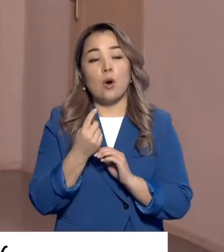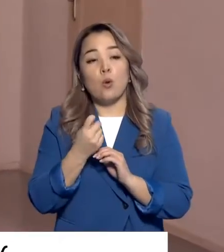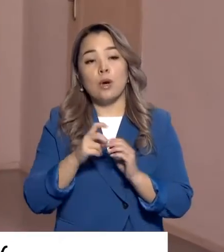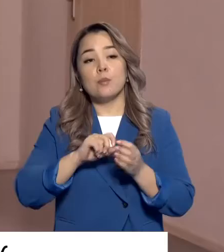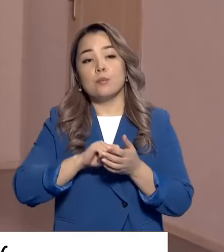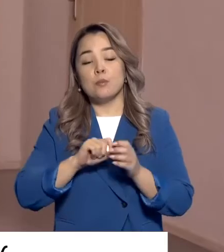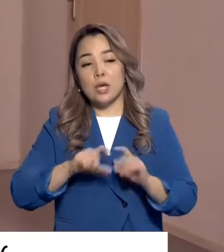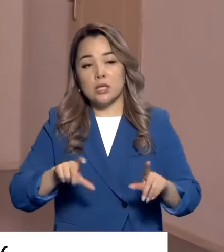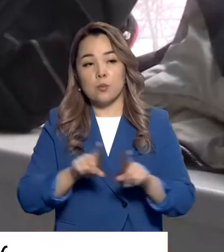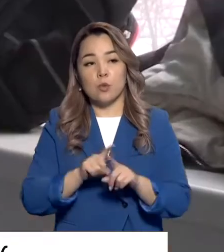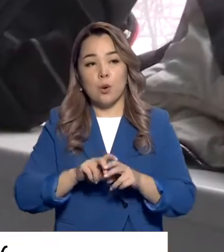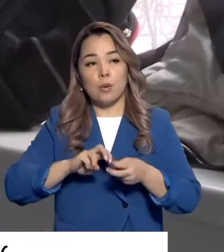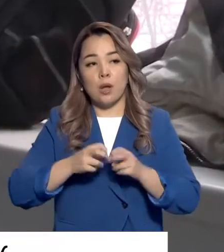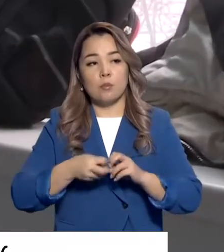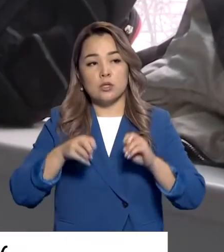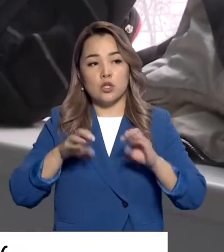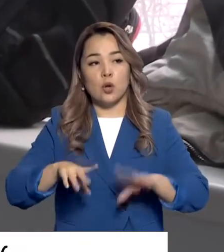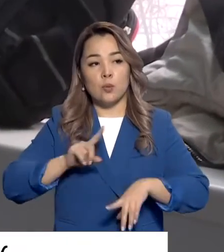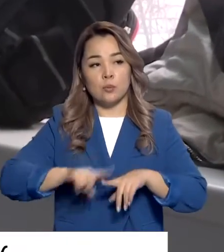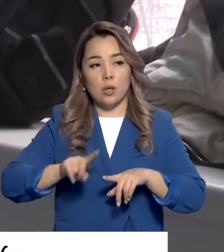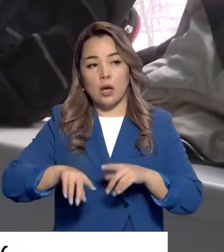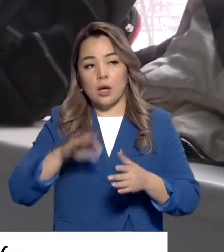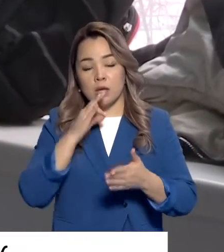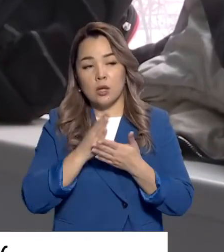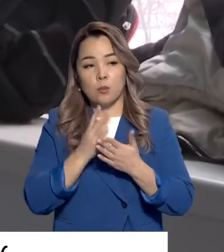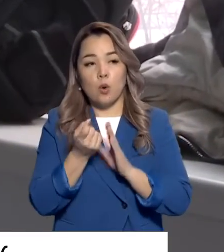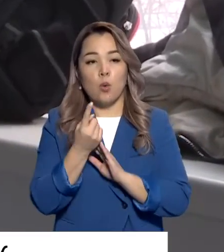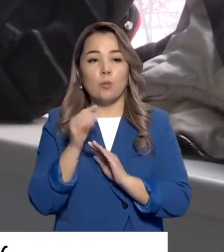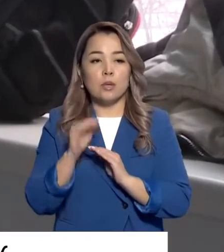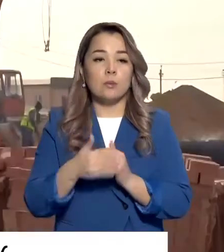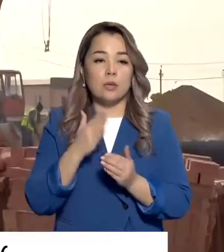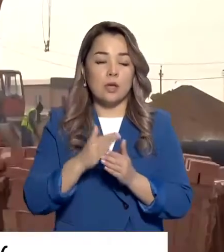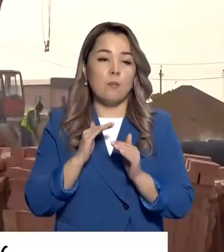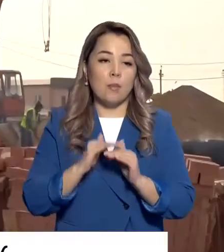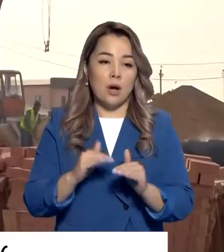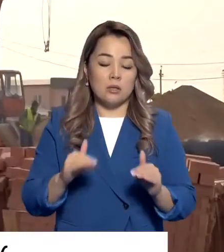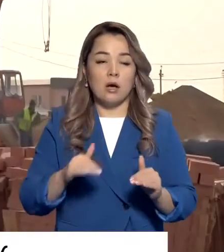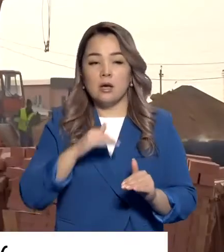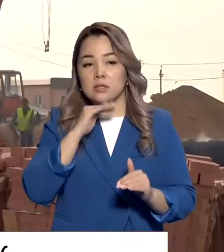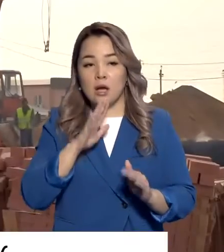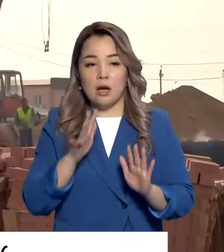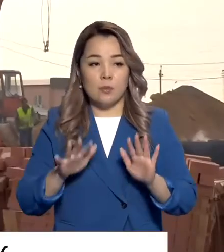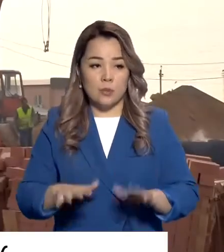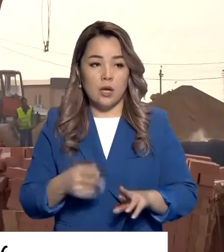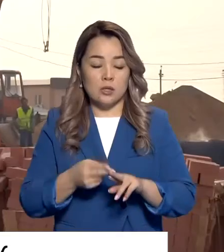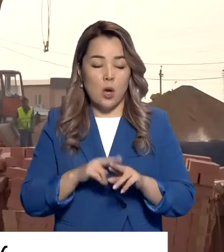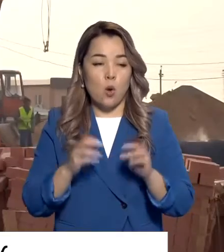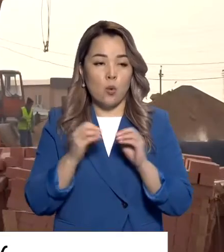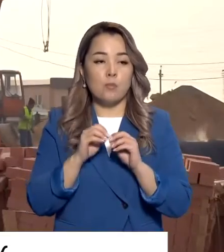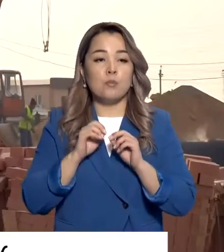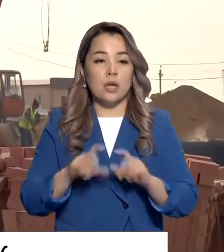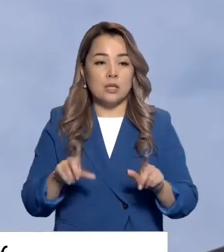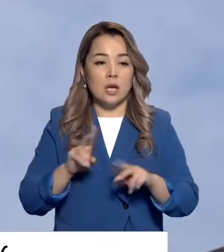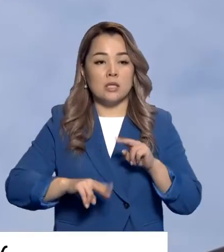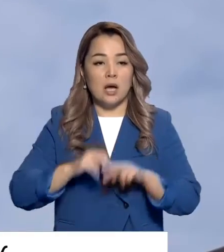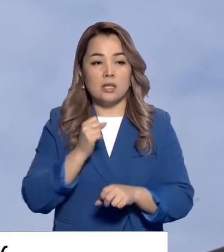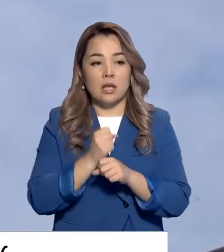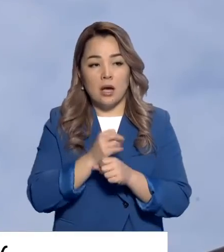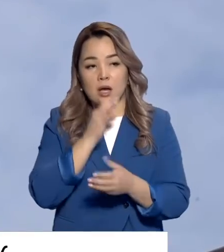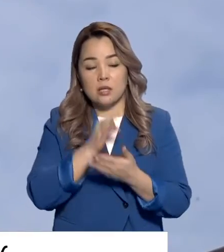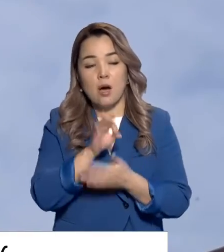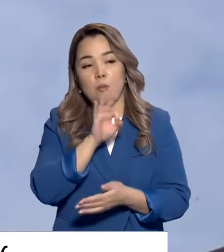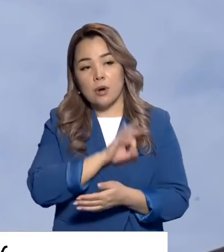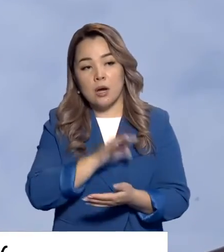ұзамай шешіледі деп сендіреді. Қазір бұл білім ошақтарында 11 мың балаға орын тапшы. 10 мектеп салынып жатыр. Бесеуі биыл пайдалануға